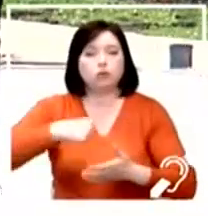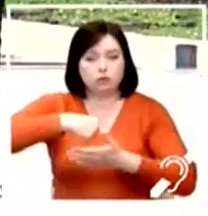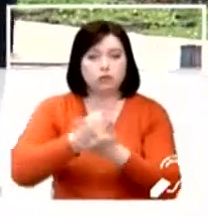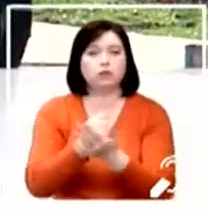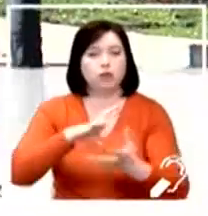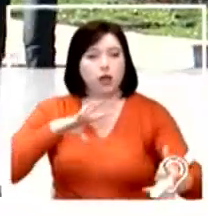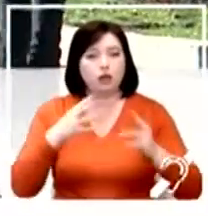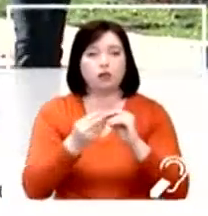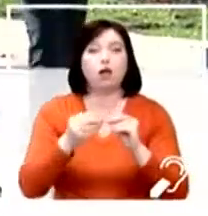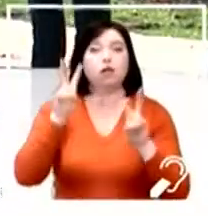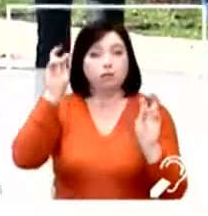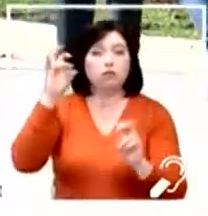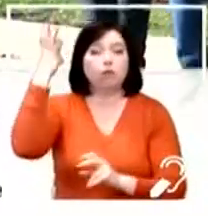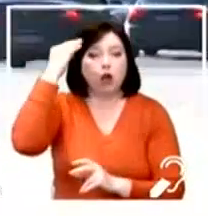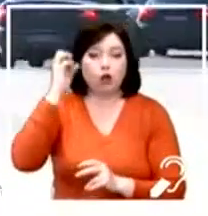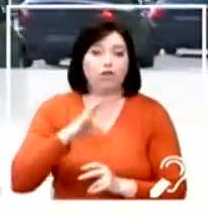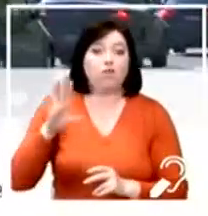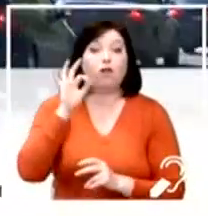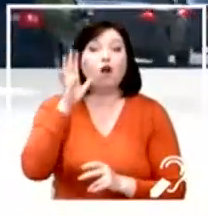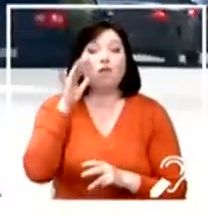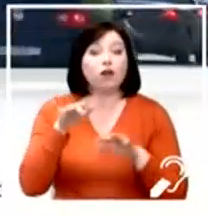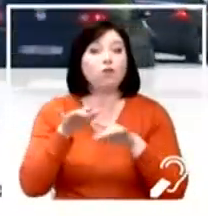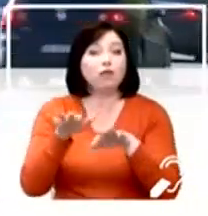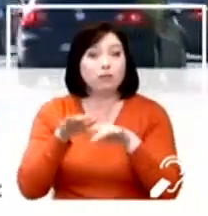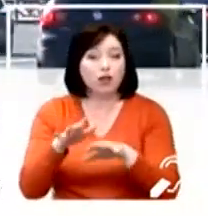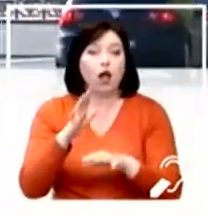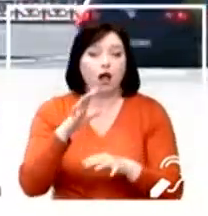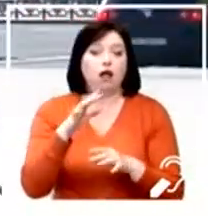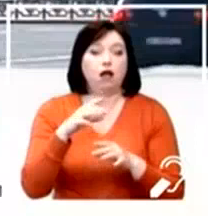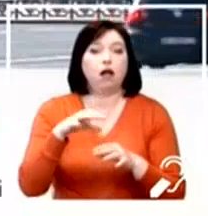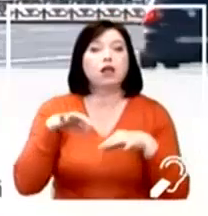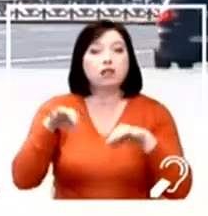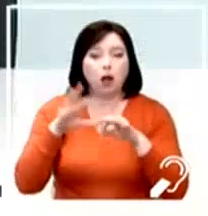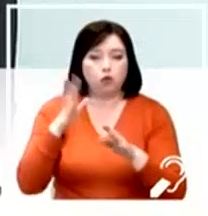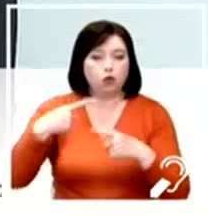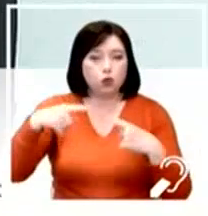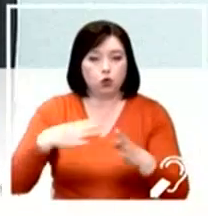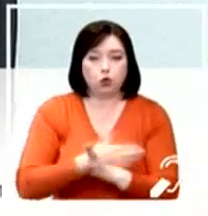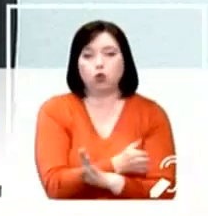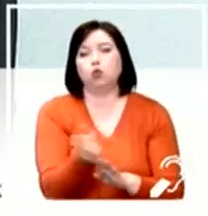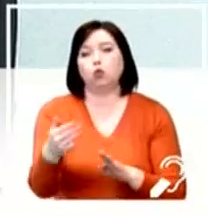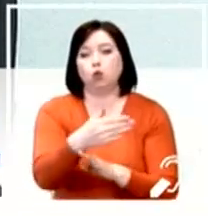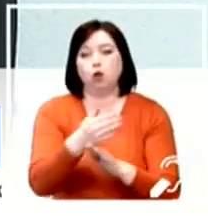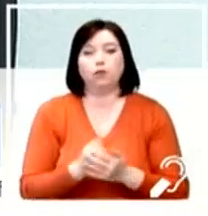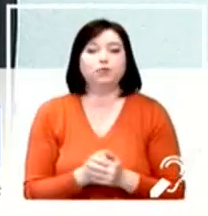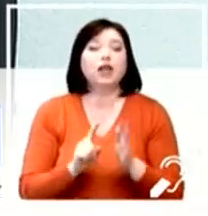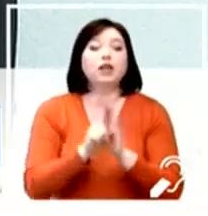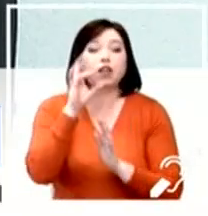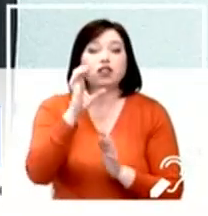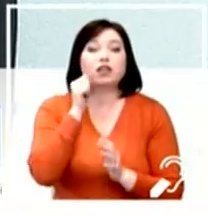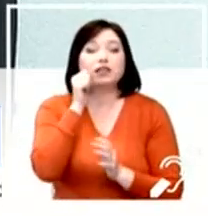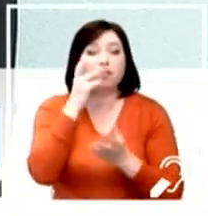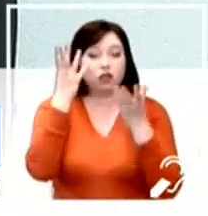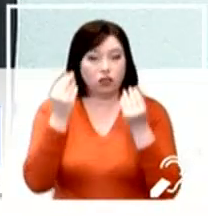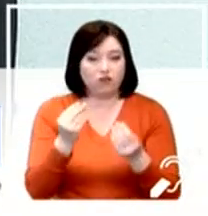rezoluției Moldova Europeană. În timpul manifestației, transportul public va fi redirecționat. Începând cu ziua de mâine,